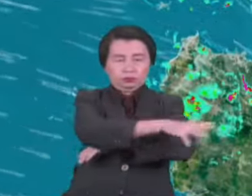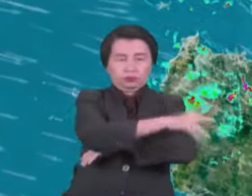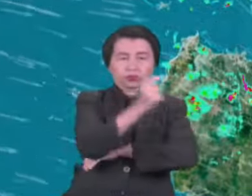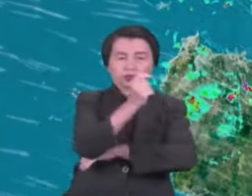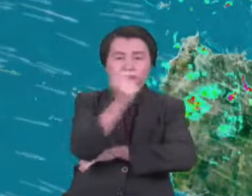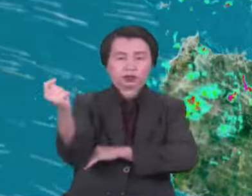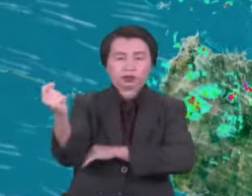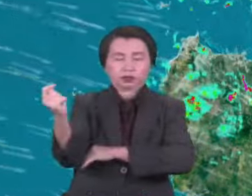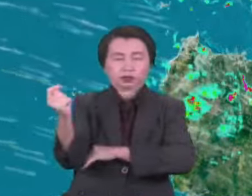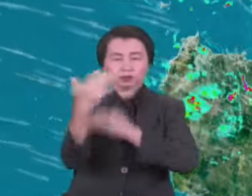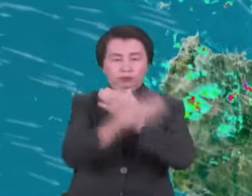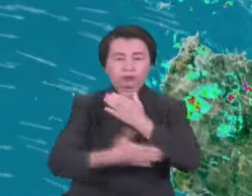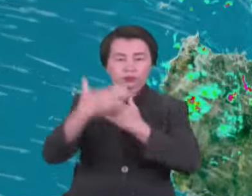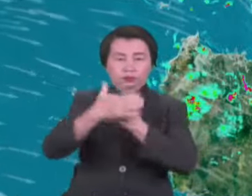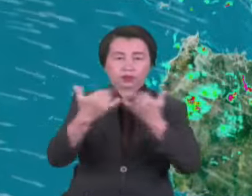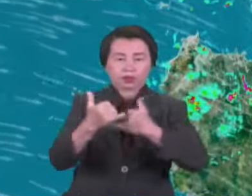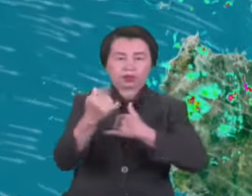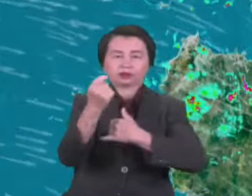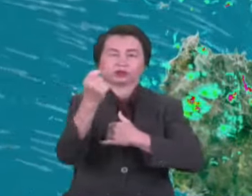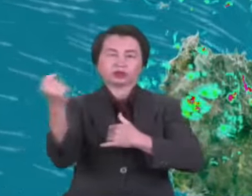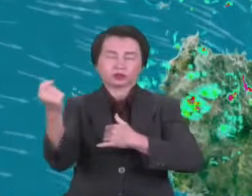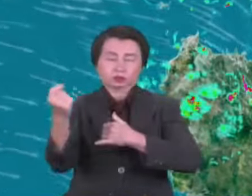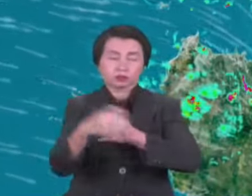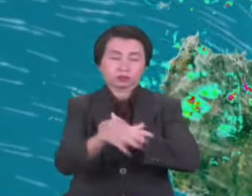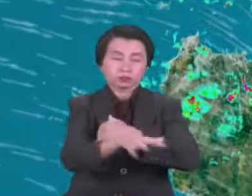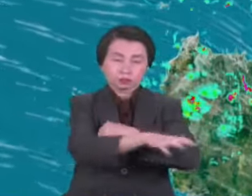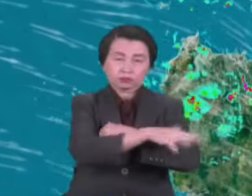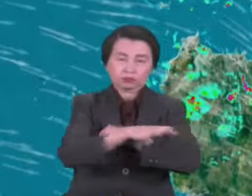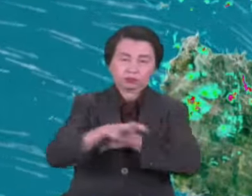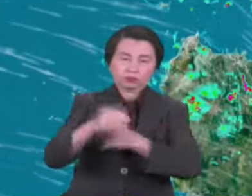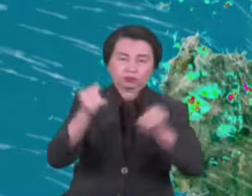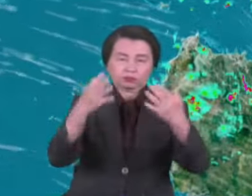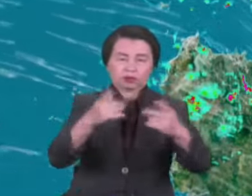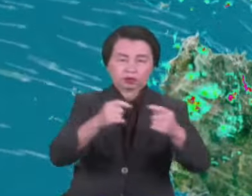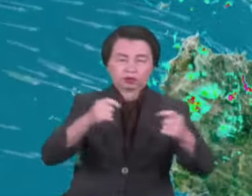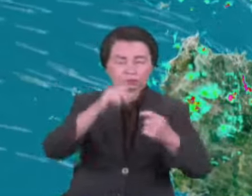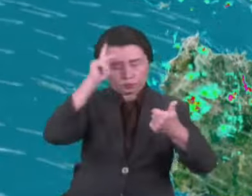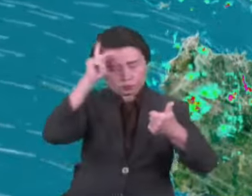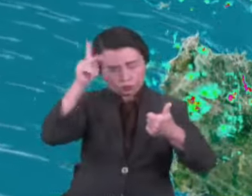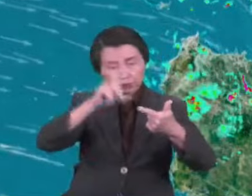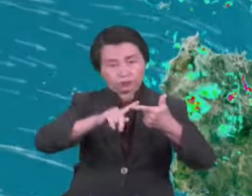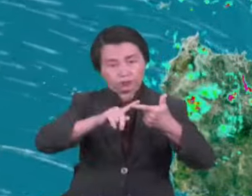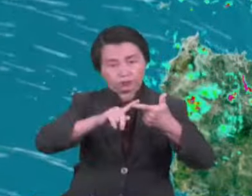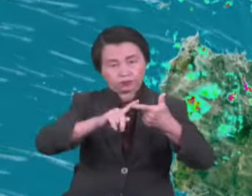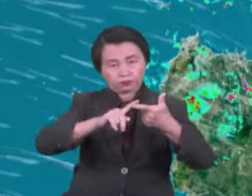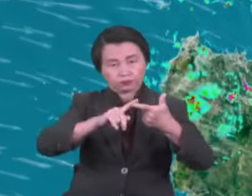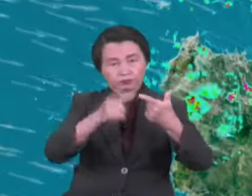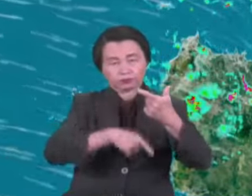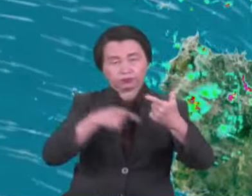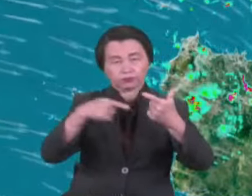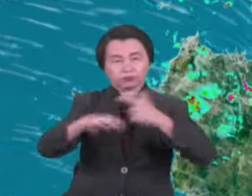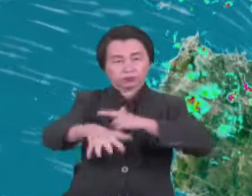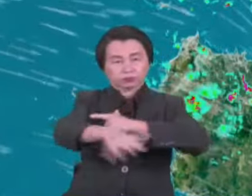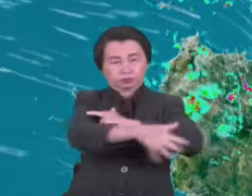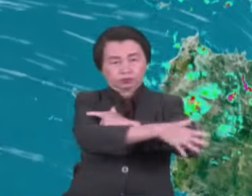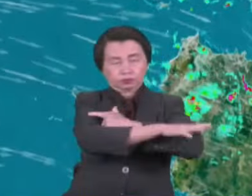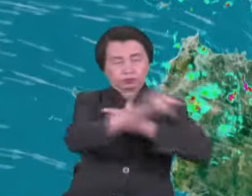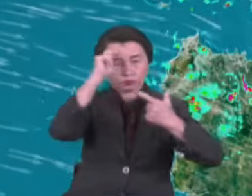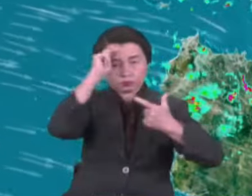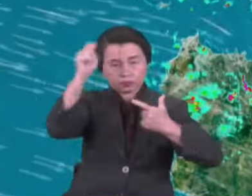timur semenanjung Malaysia pada ketika ini, terutamanya di kebanyakan tempat di negeri Kelantan dan juga di sekitar perairan